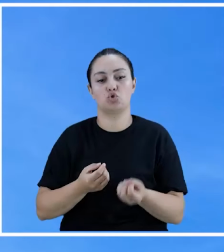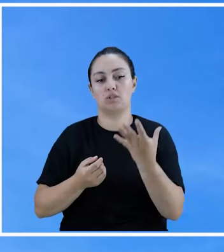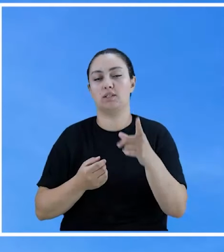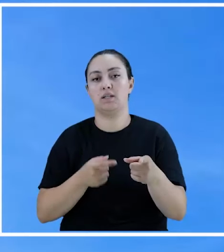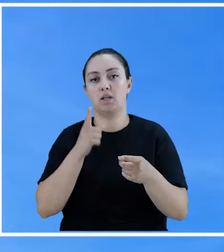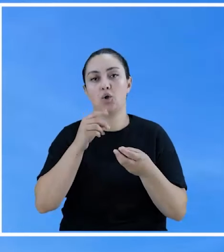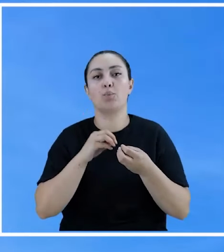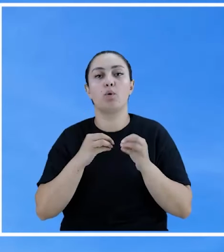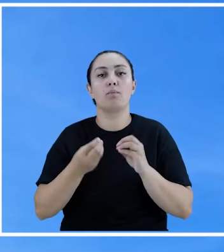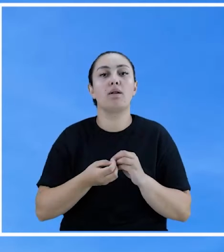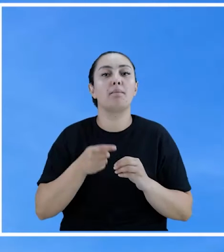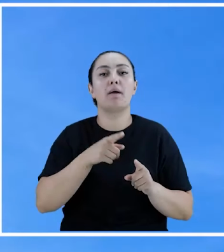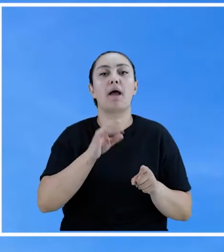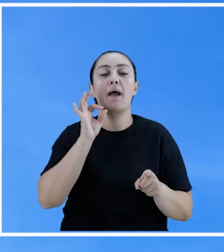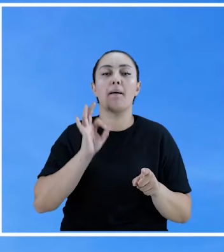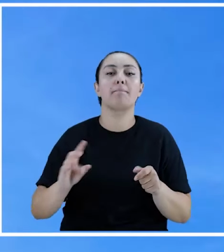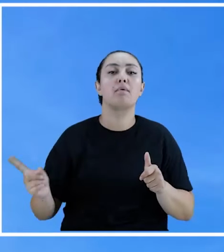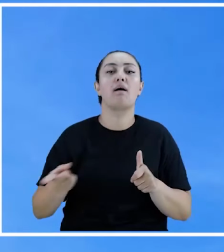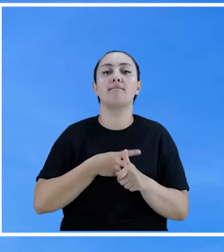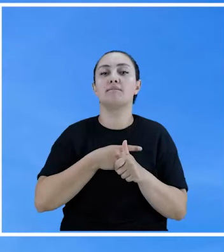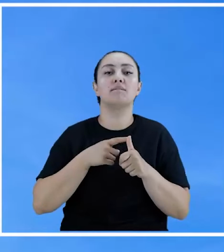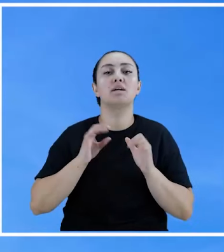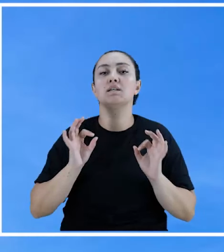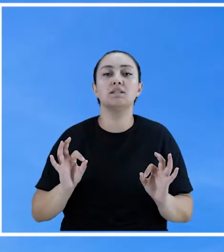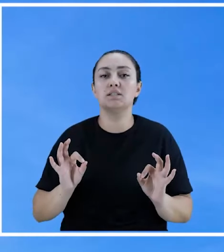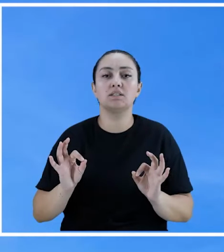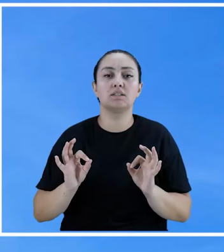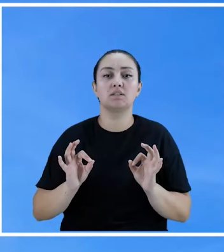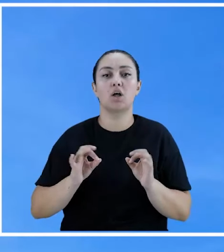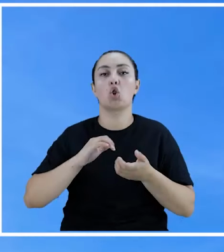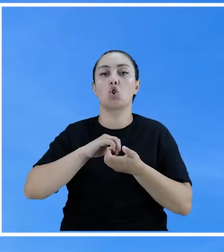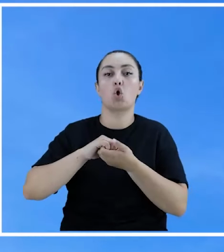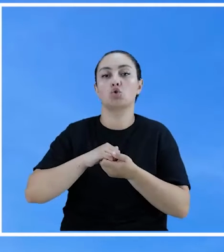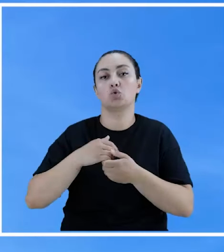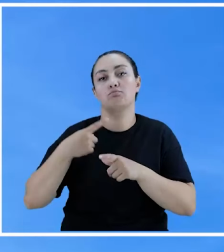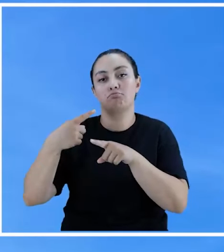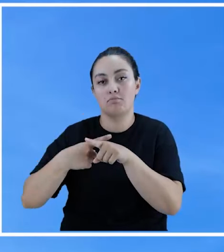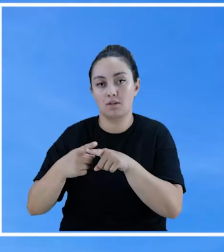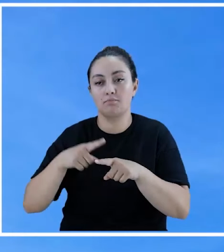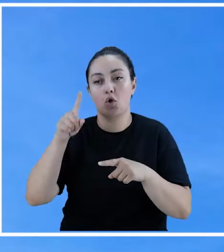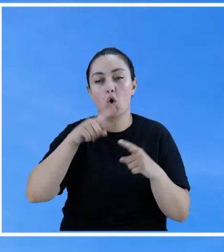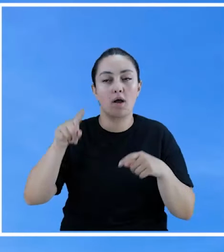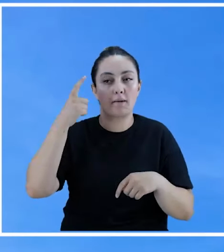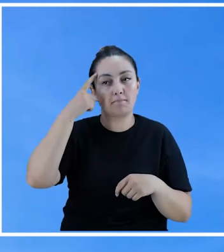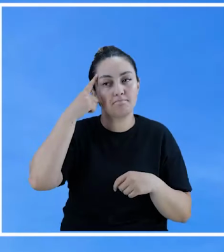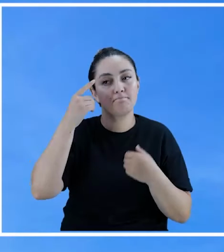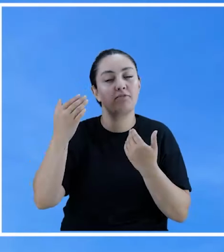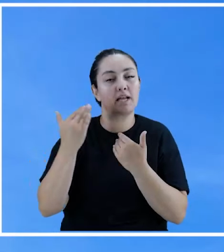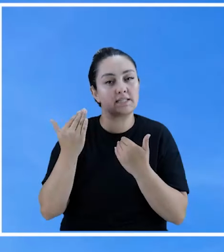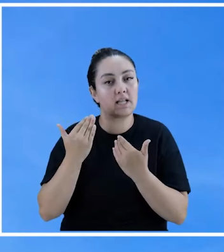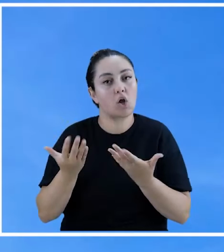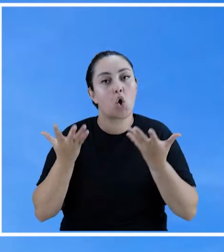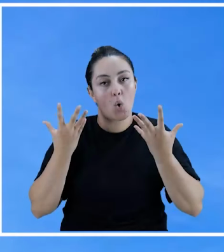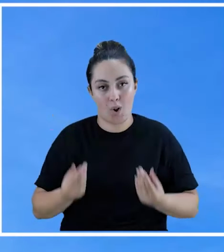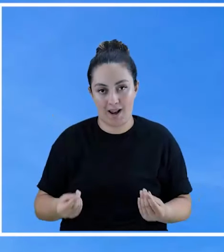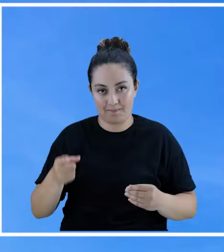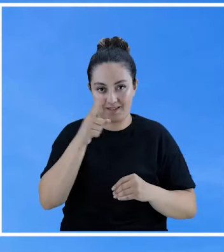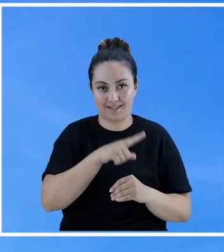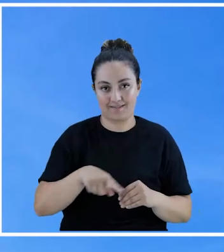problemle karşılaştınız. Bunu en önce dostlarınızla paylaşıp onlardan daha kolay destek alıp